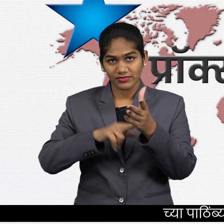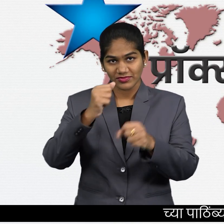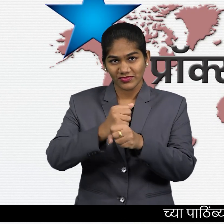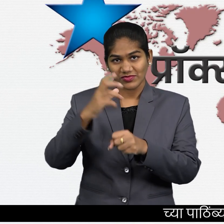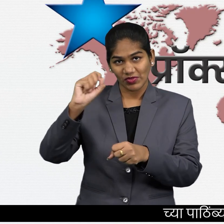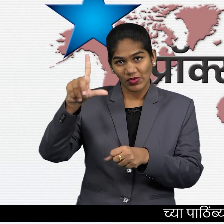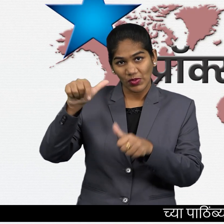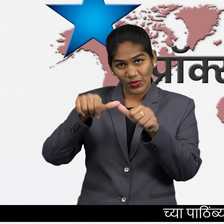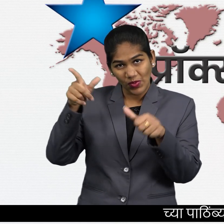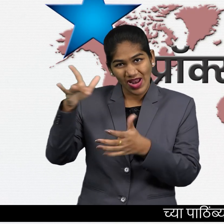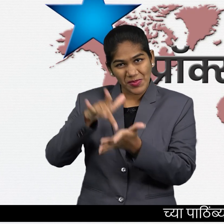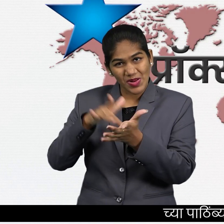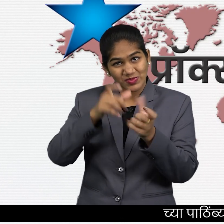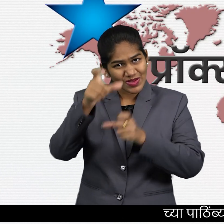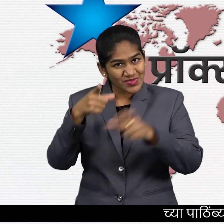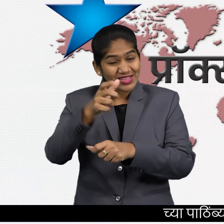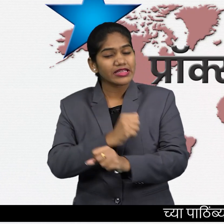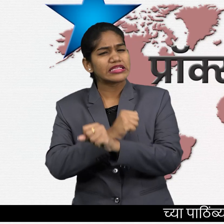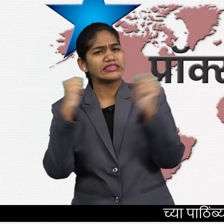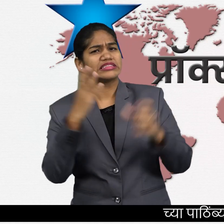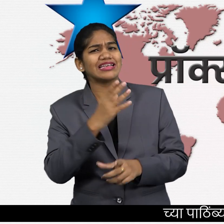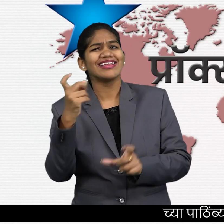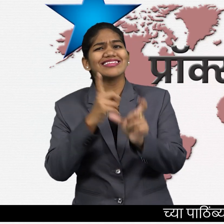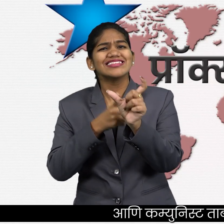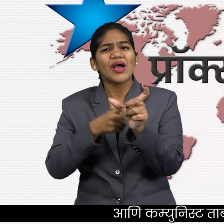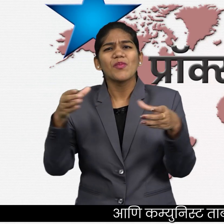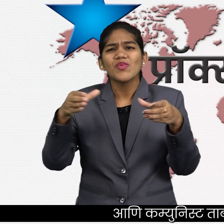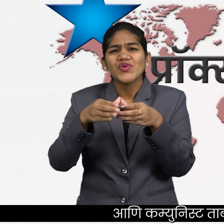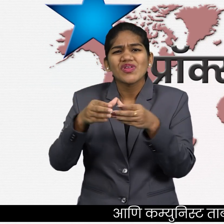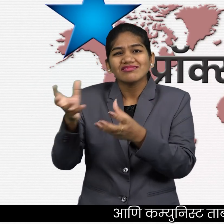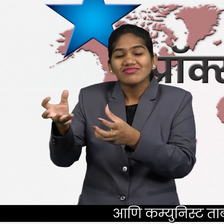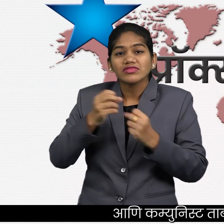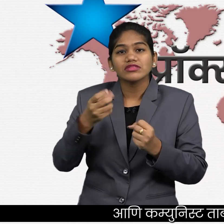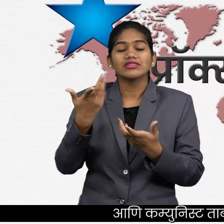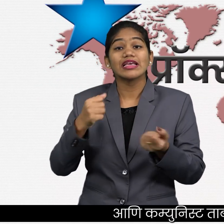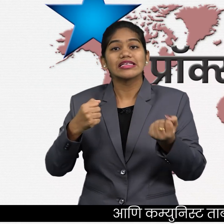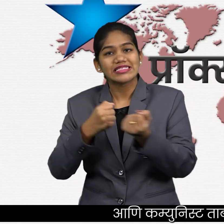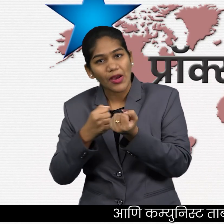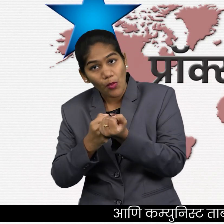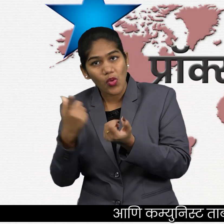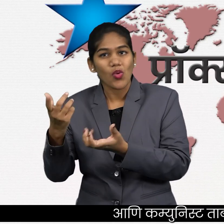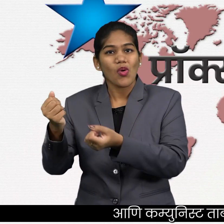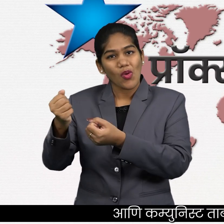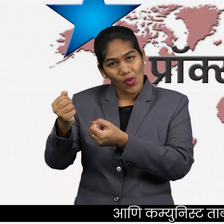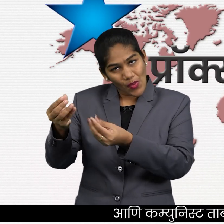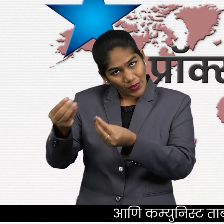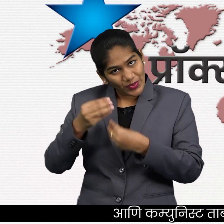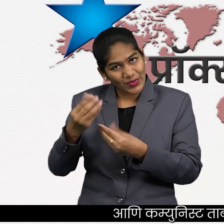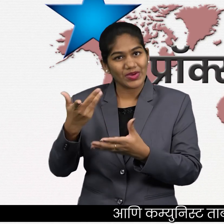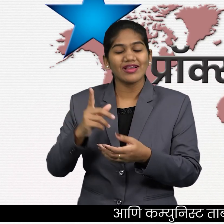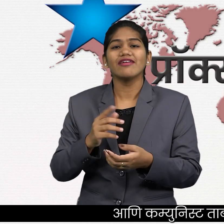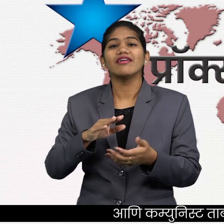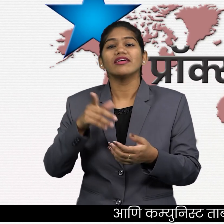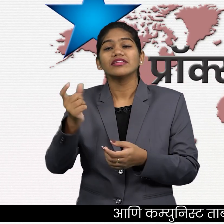च्या पाठिंब्याने अंगोलाचे स्वातंत्र्य आणि कम्युनिस्ट ताब्यात. USSR आणि